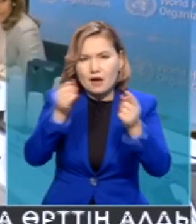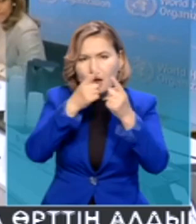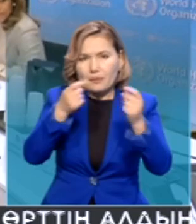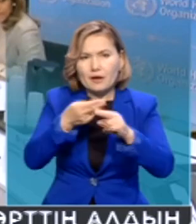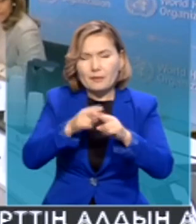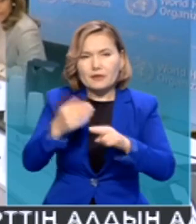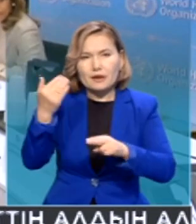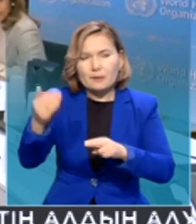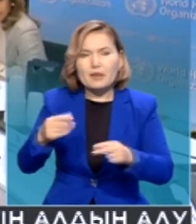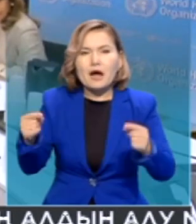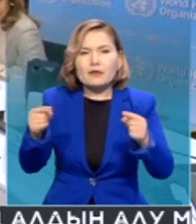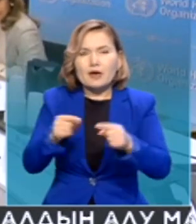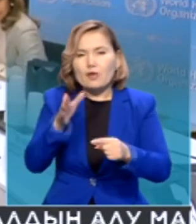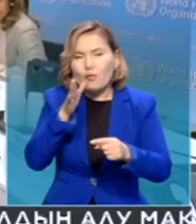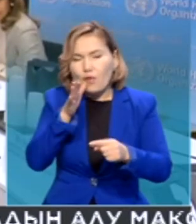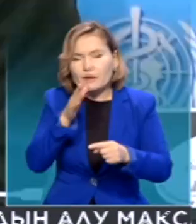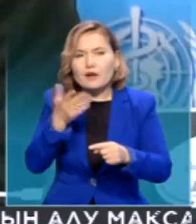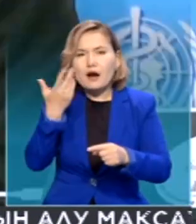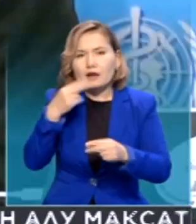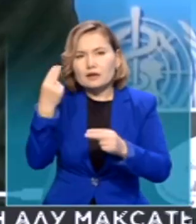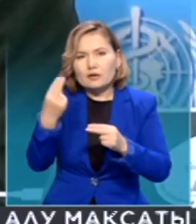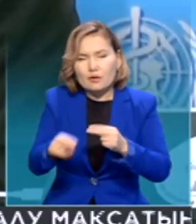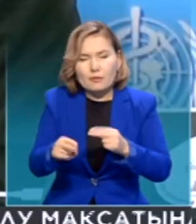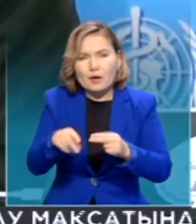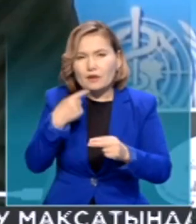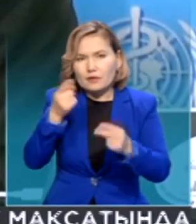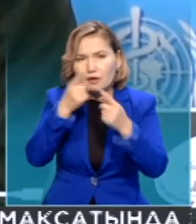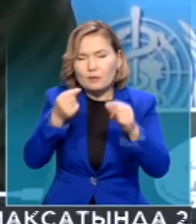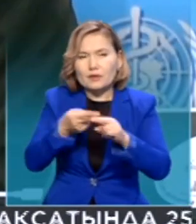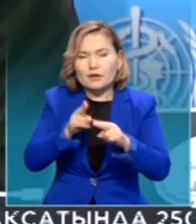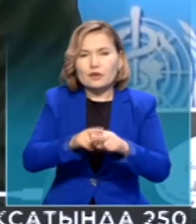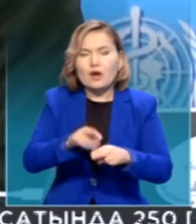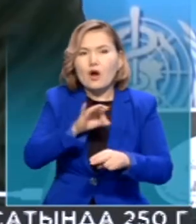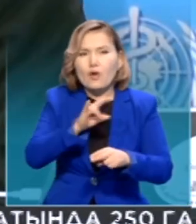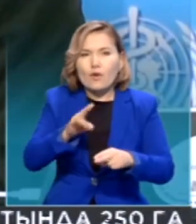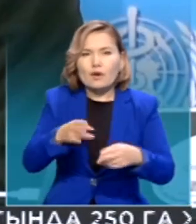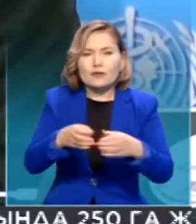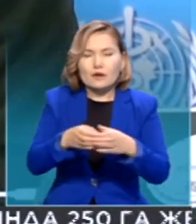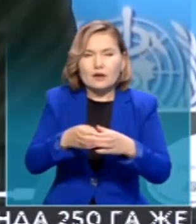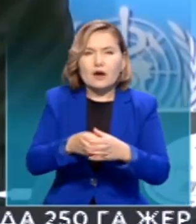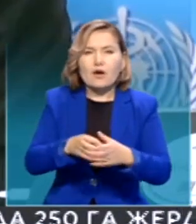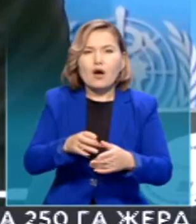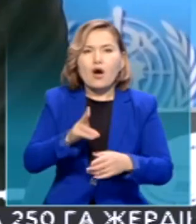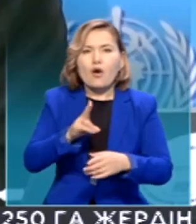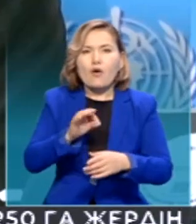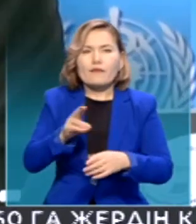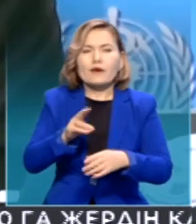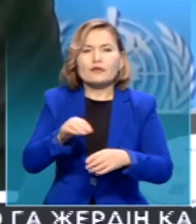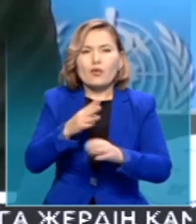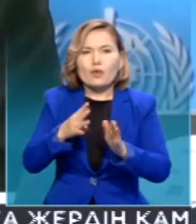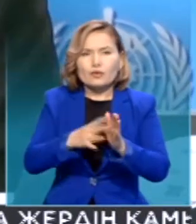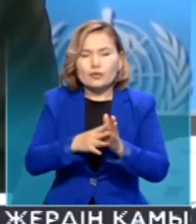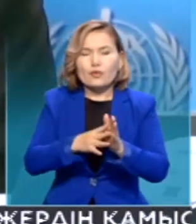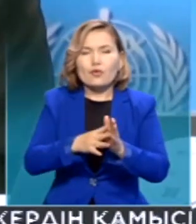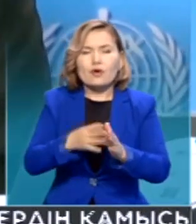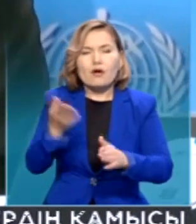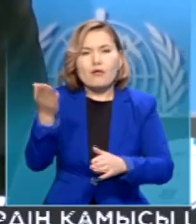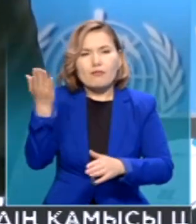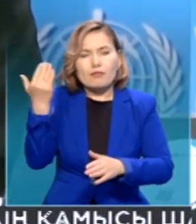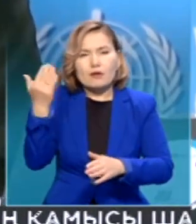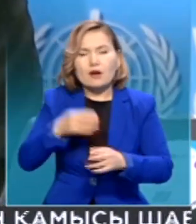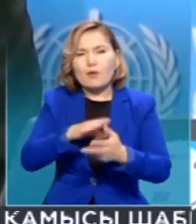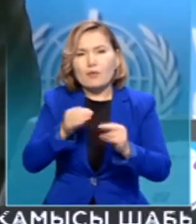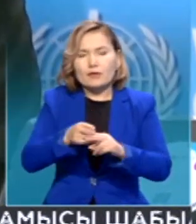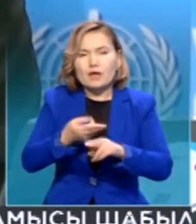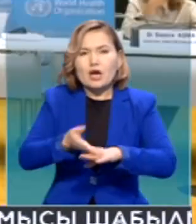мәлімдеді. Бірақ оның нақты уақытын айтқан жоқ. Біріккен ұлттар ұйымының денсаулық сақтау агенттігі COVID-19-ды 3 жыл бұрын халықаралық деңгейде